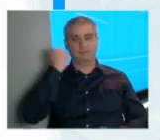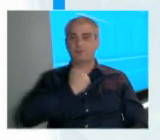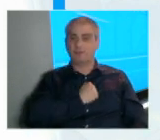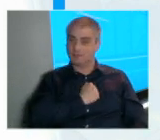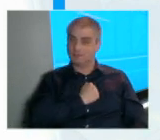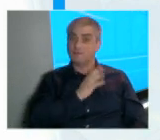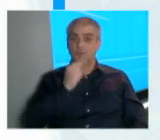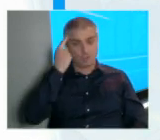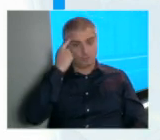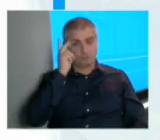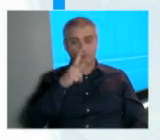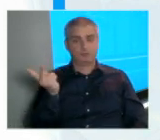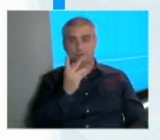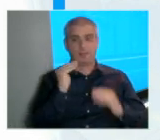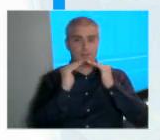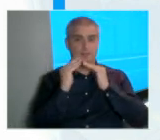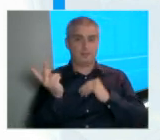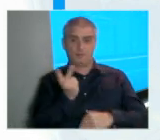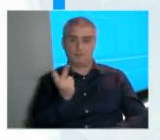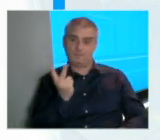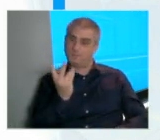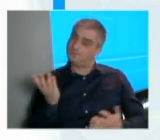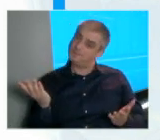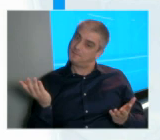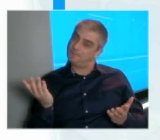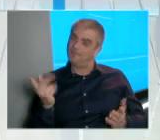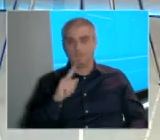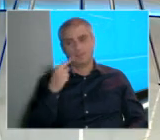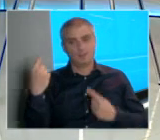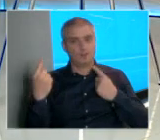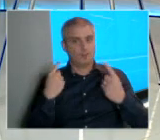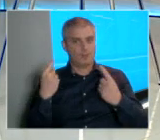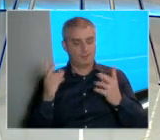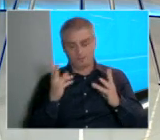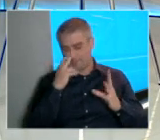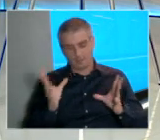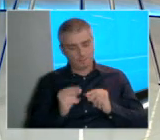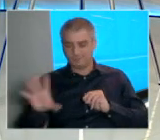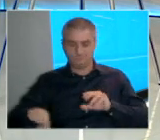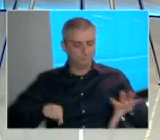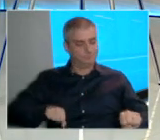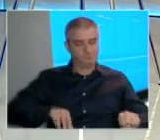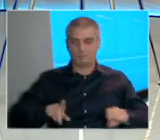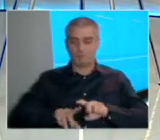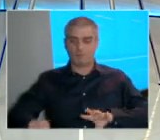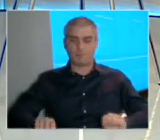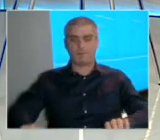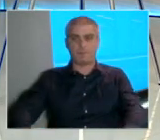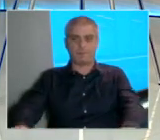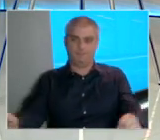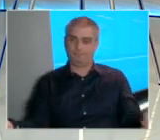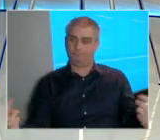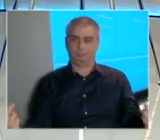הדתית. מישהו עלול לחשוב שיש תיאום בין השניים. זאת אומרת, נראה אולי כל אחד באמת יחד מנסה לתפוס נישה מסוימת. הרב פרץ